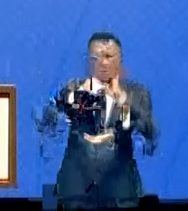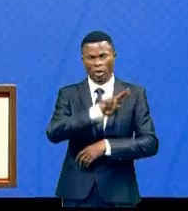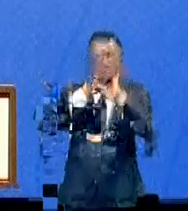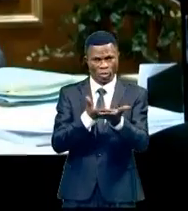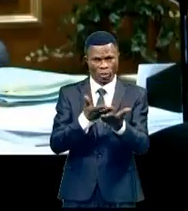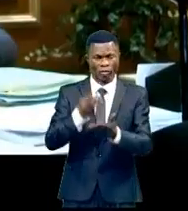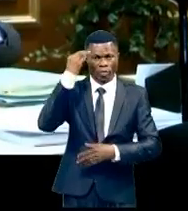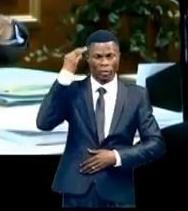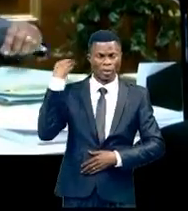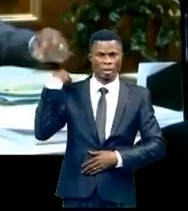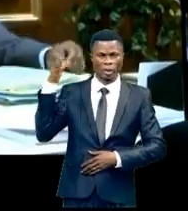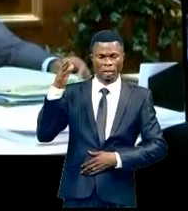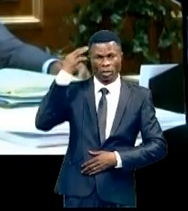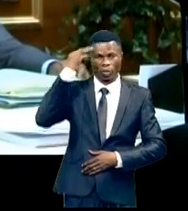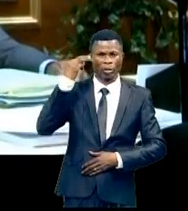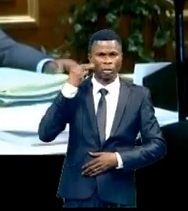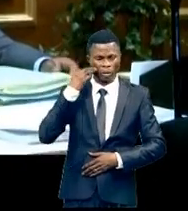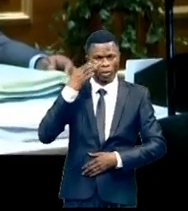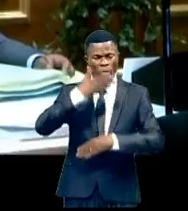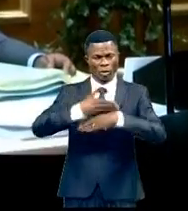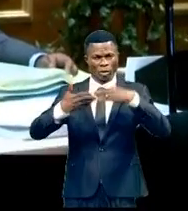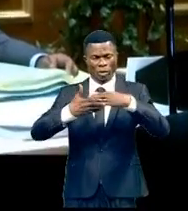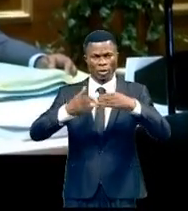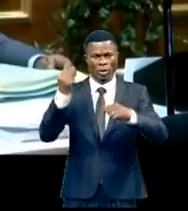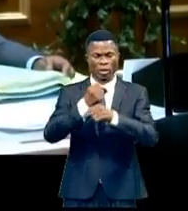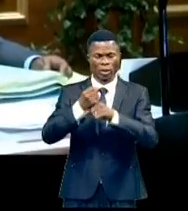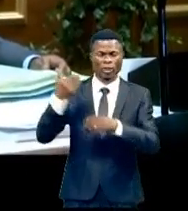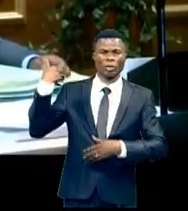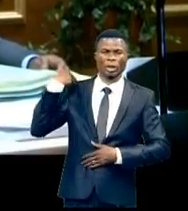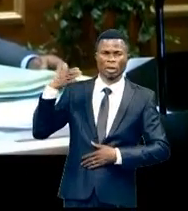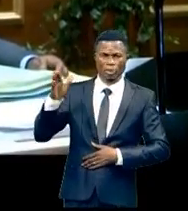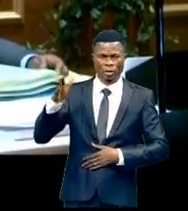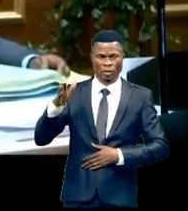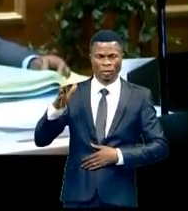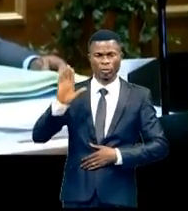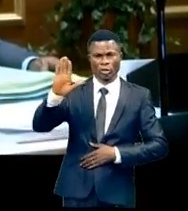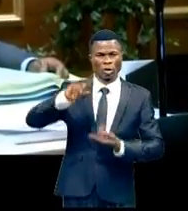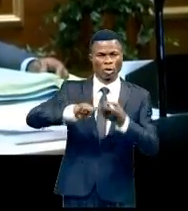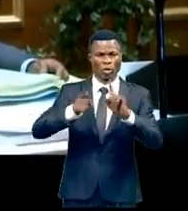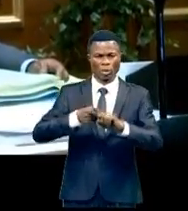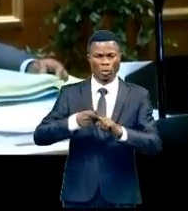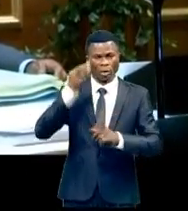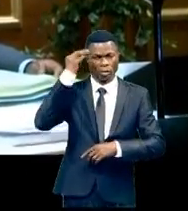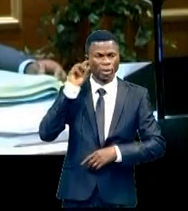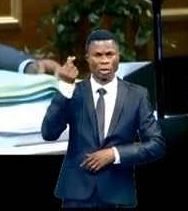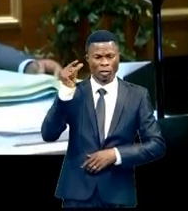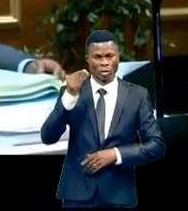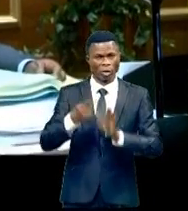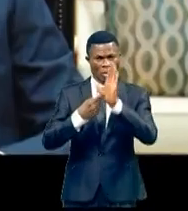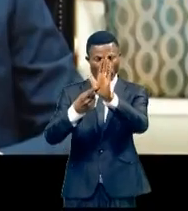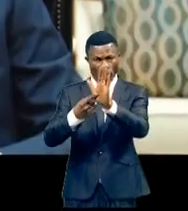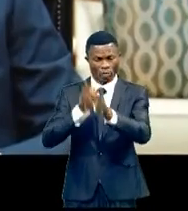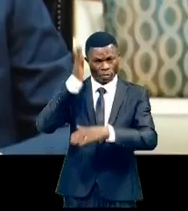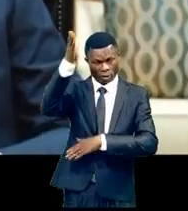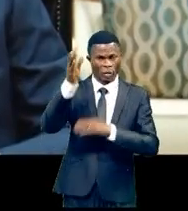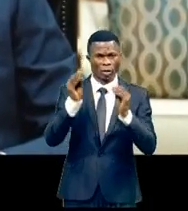au ministre d'État, ministre des Infrastructures, Travaux publics et sa collègue de mine de présenter lors de la